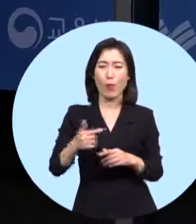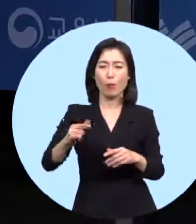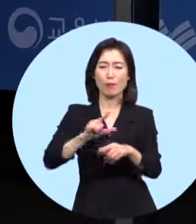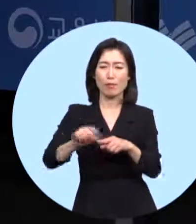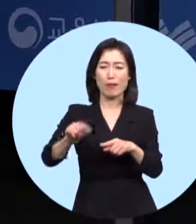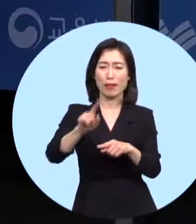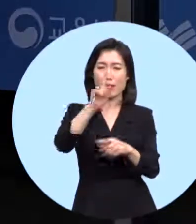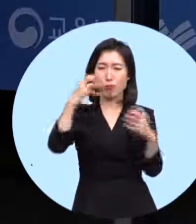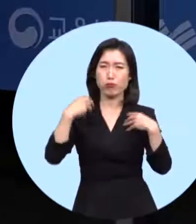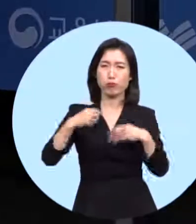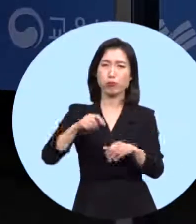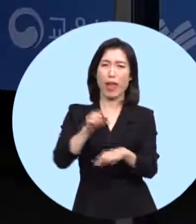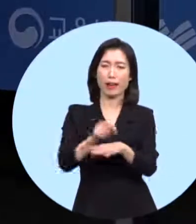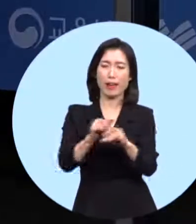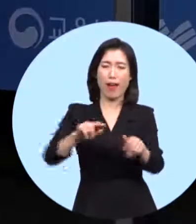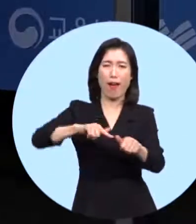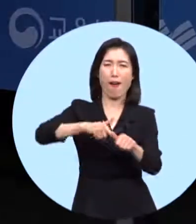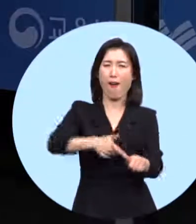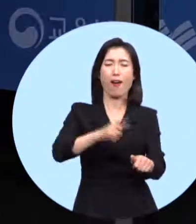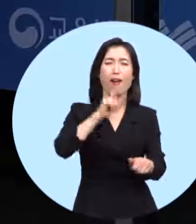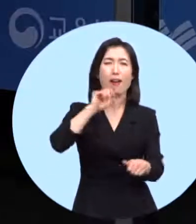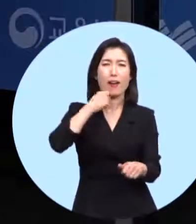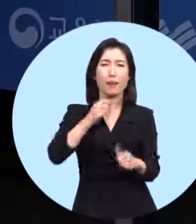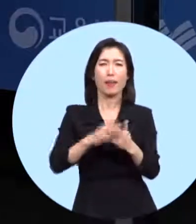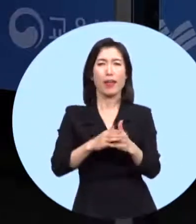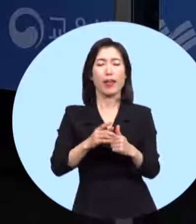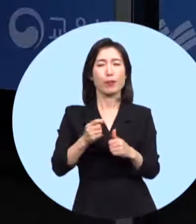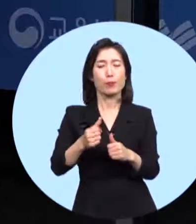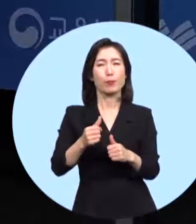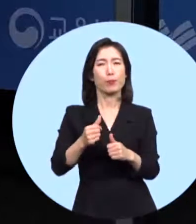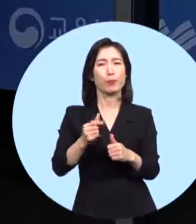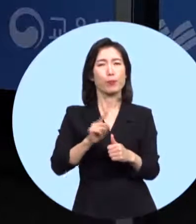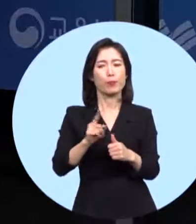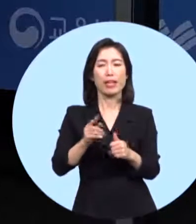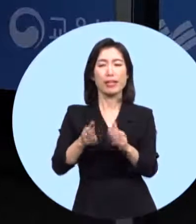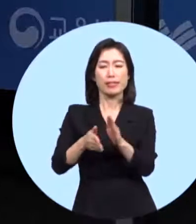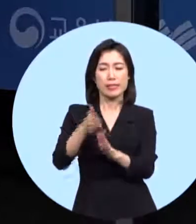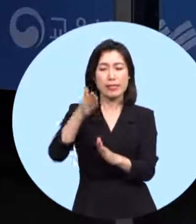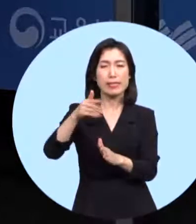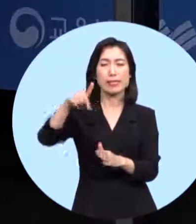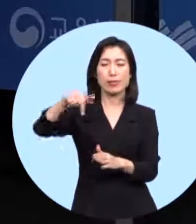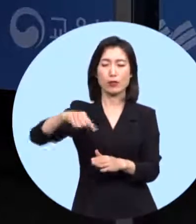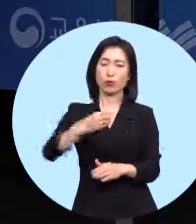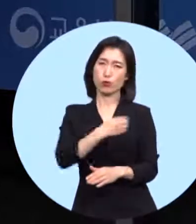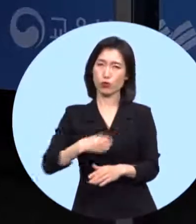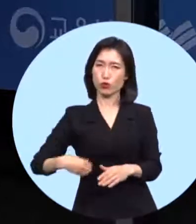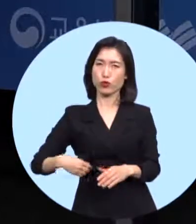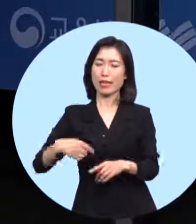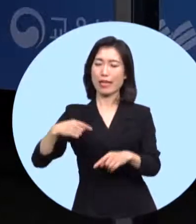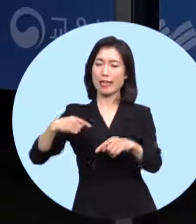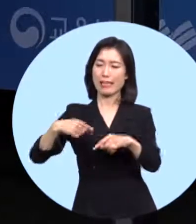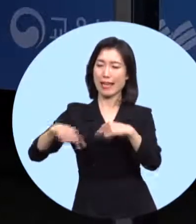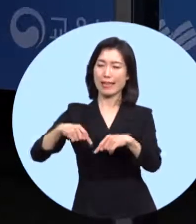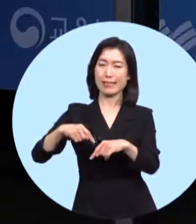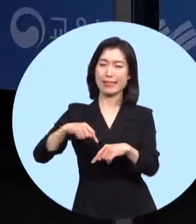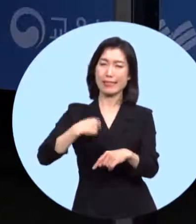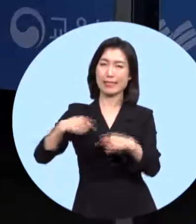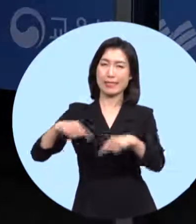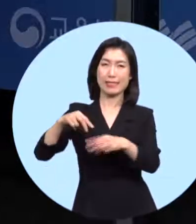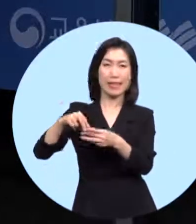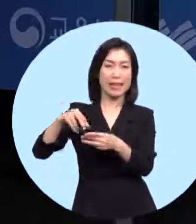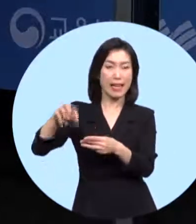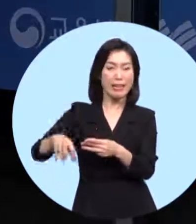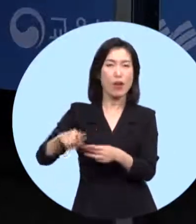강요가 아니겠느냐라고 생각을 합니다. 이런 점에서 시도나 시군구 자치단체가 평생교육과